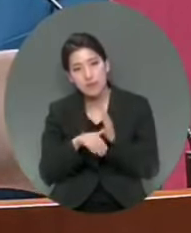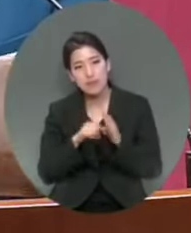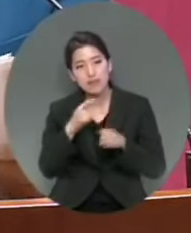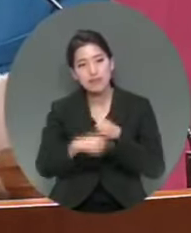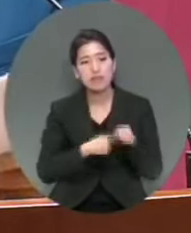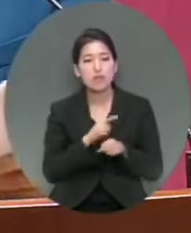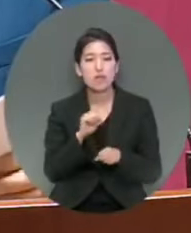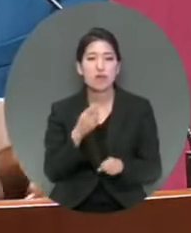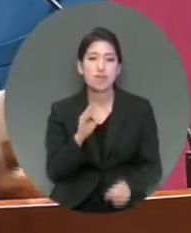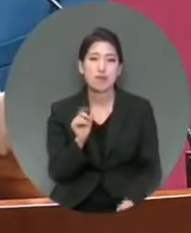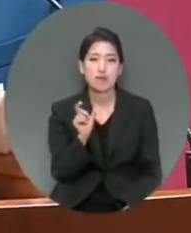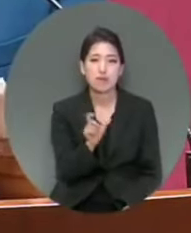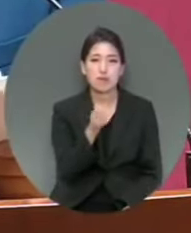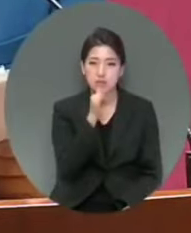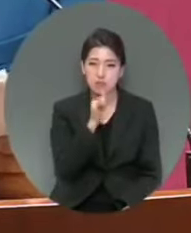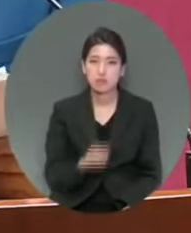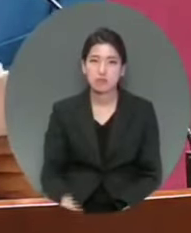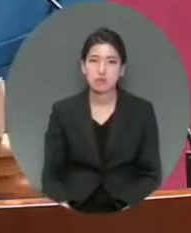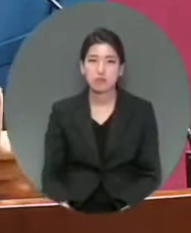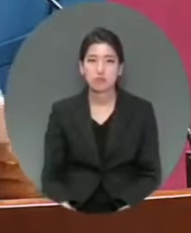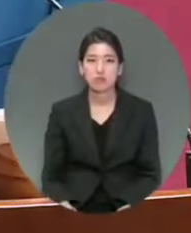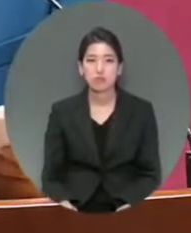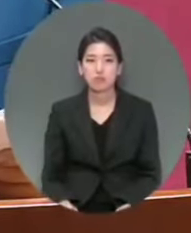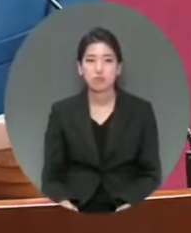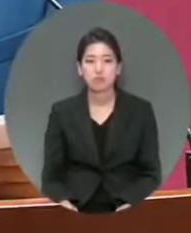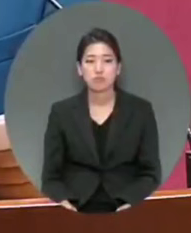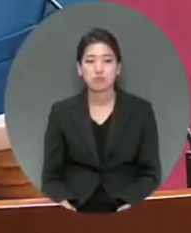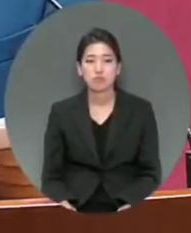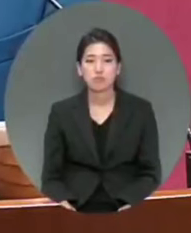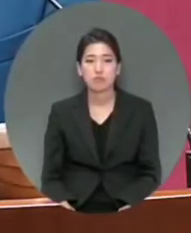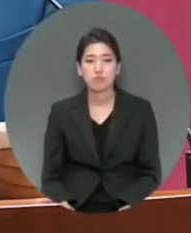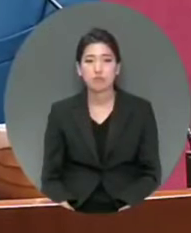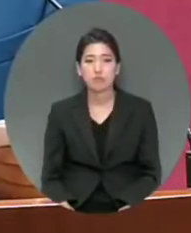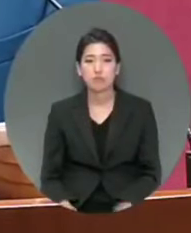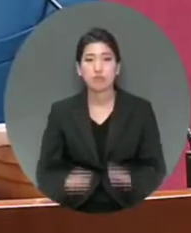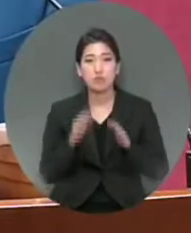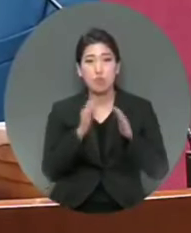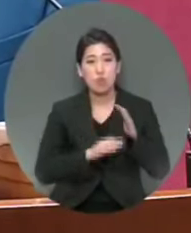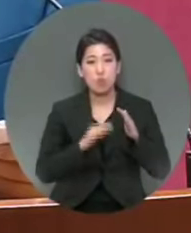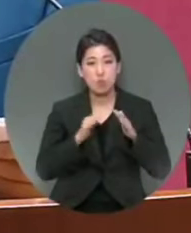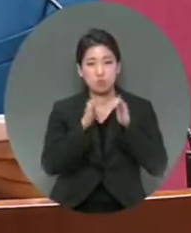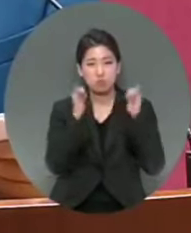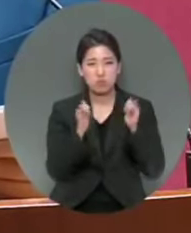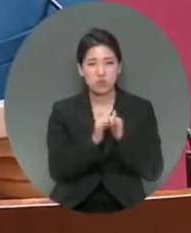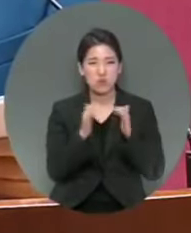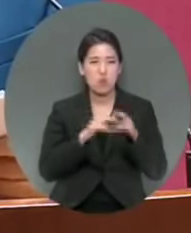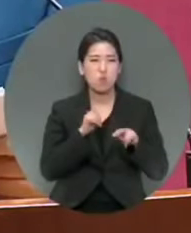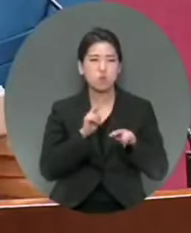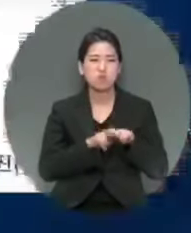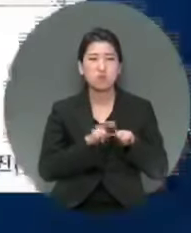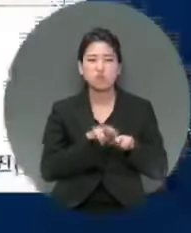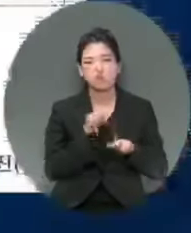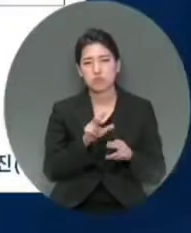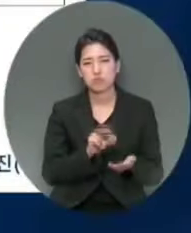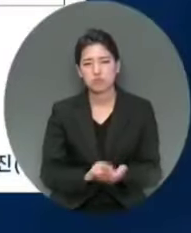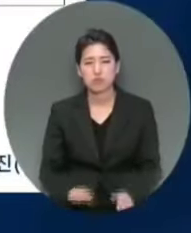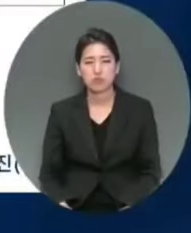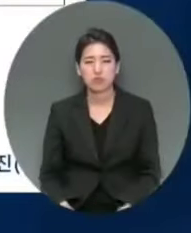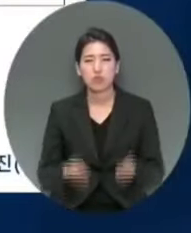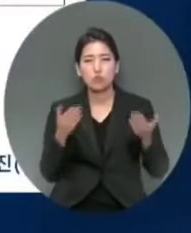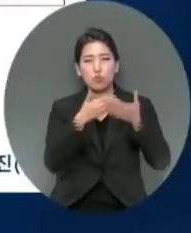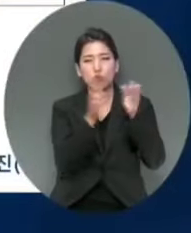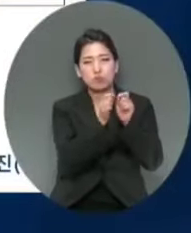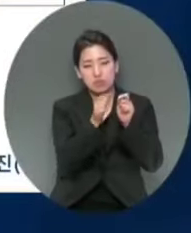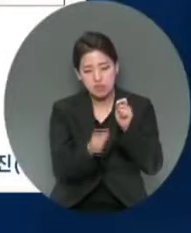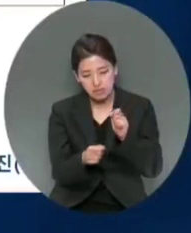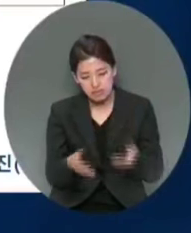있습니다. 다음 PPT 보시면 그 우리 공공부문 공무직의 현실을 보여주는 그런 표입니다. 이 기관은 고용노동부 산하기관입니다.